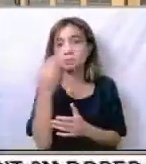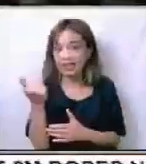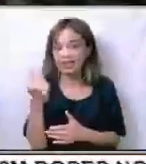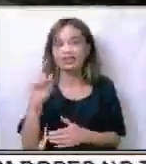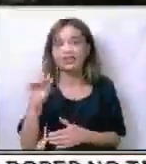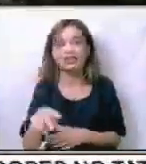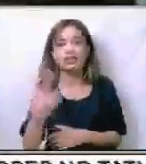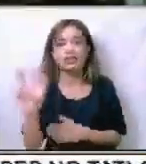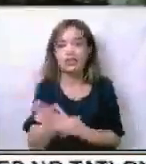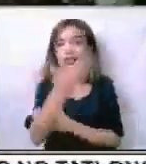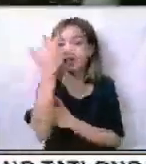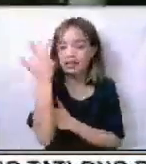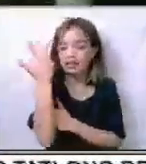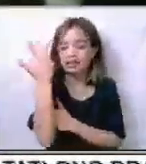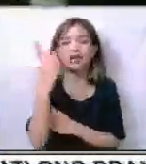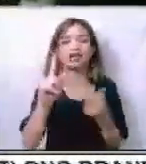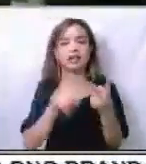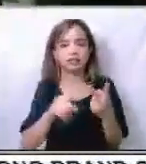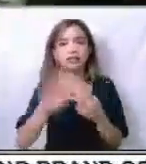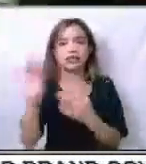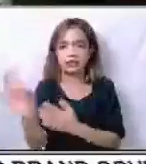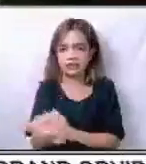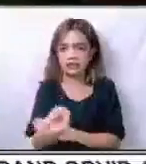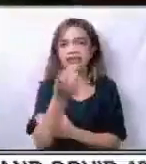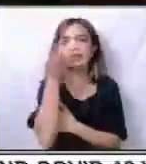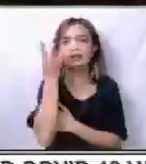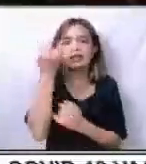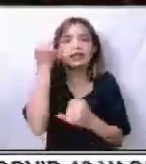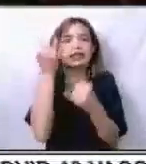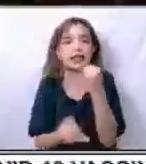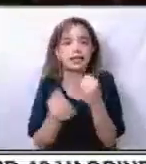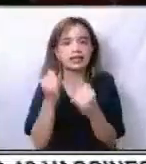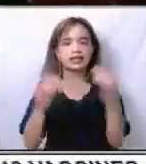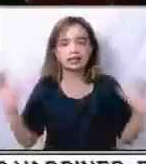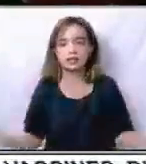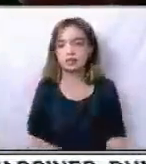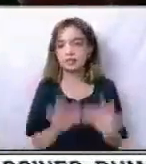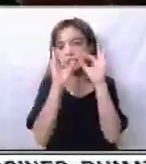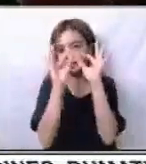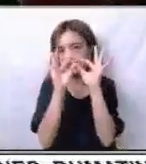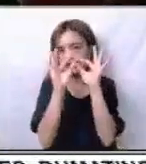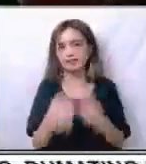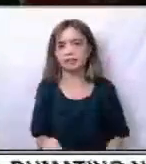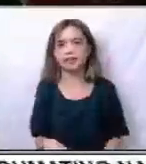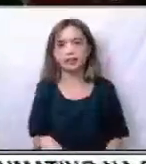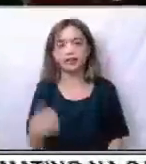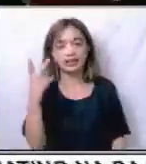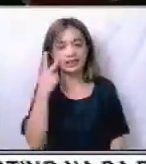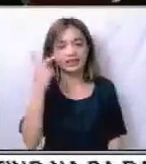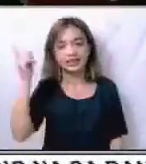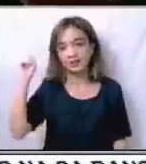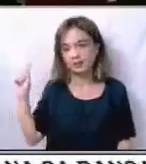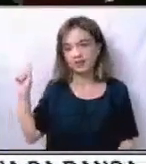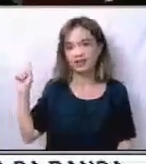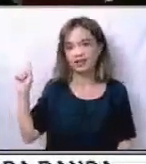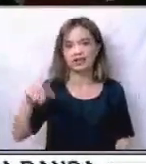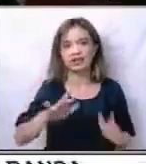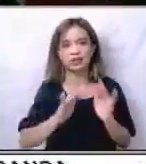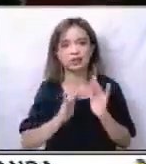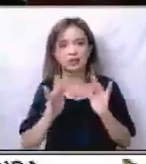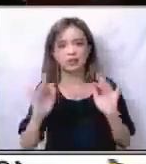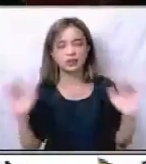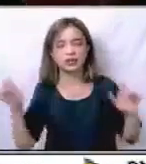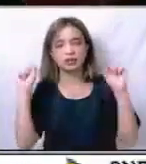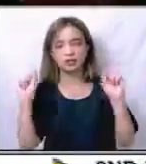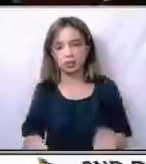3 a.m. at dun ka sa may last mass ng simbang gabi na 7 a.m. Nakita mo naman, Dayan, medyo maluwag na. So pwede ka